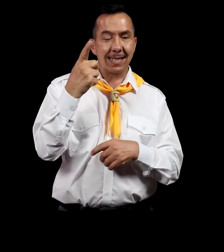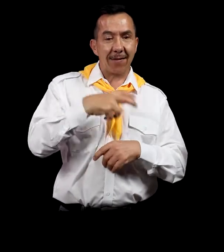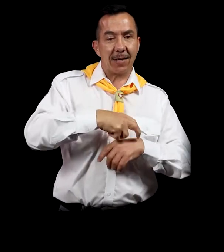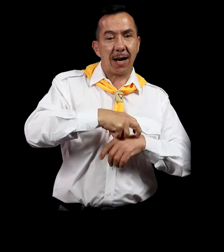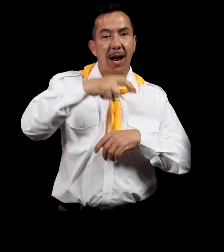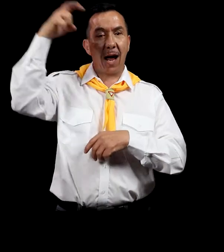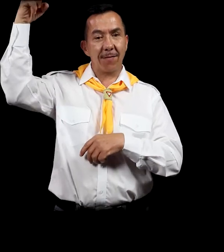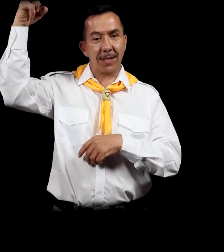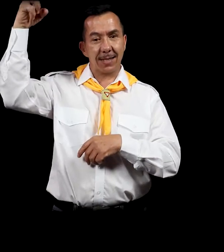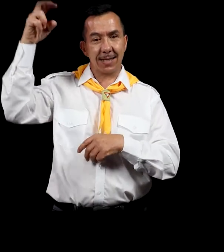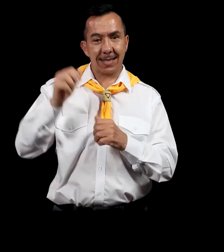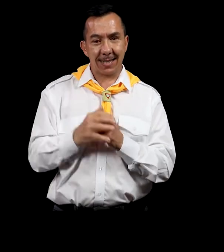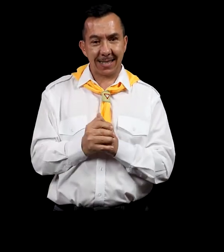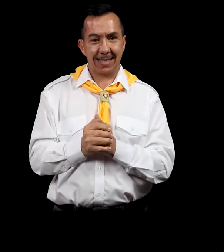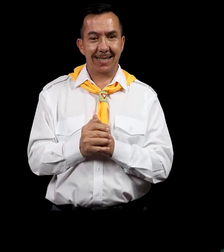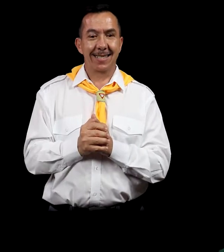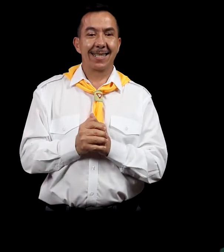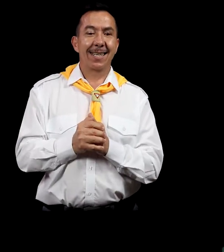Sewendag